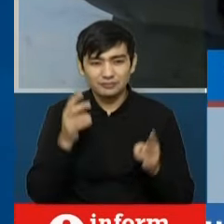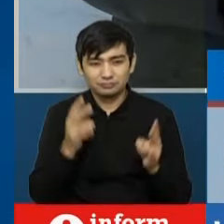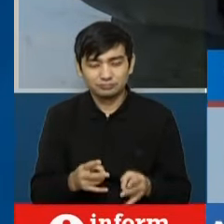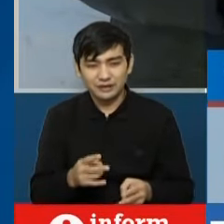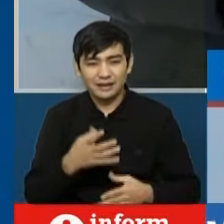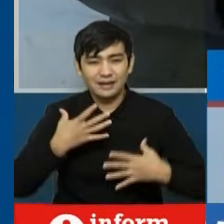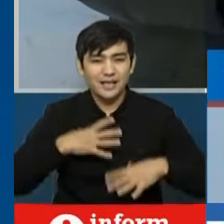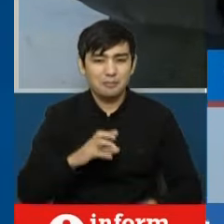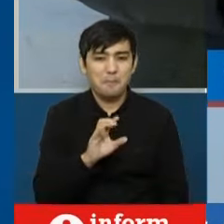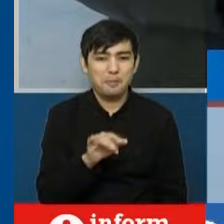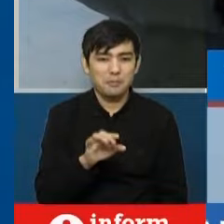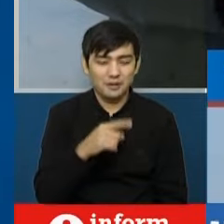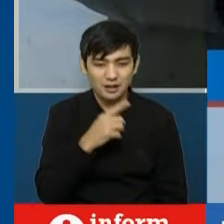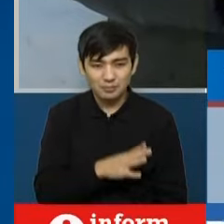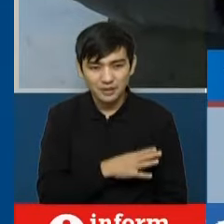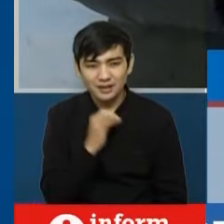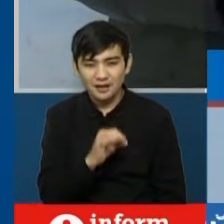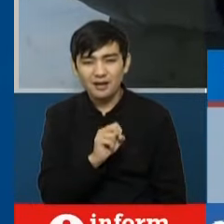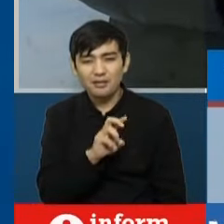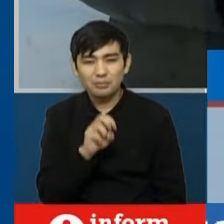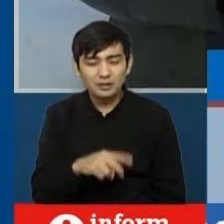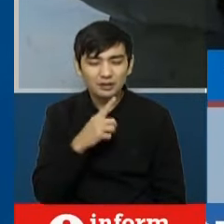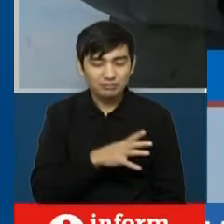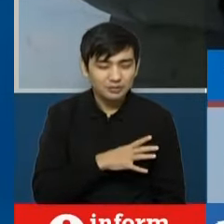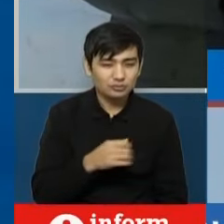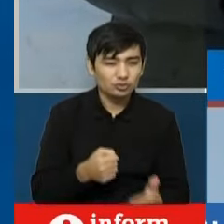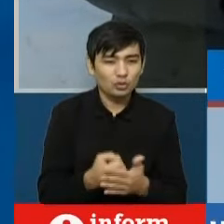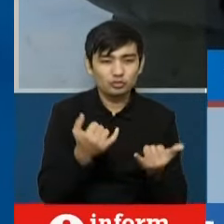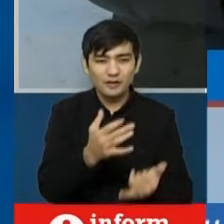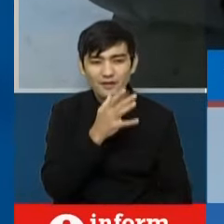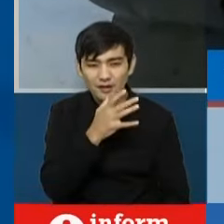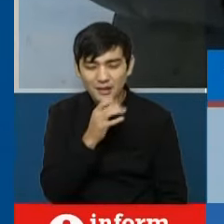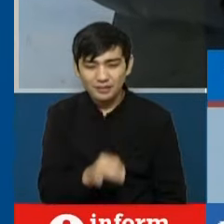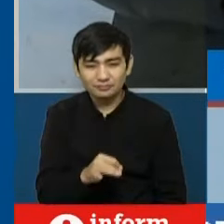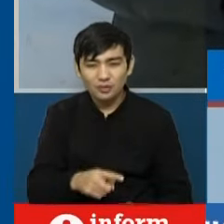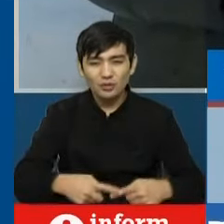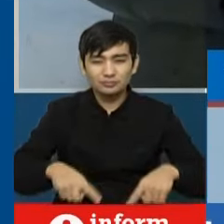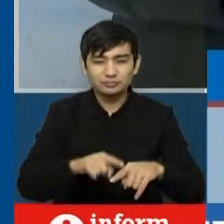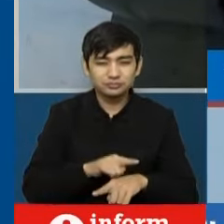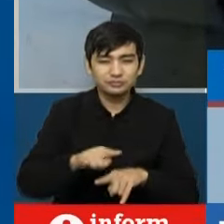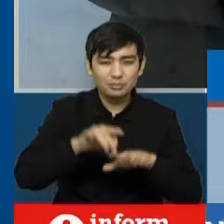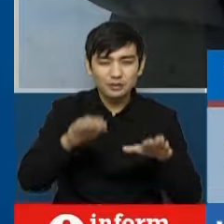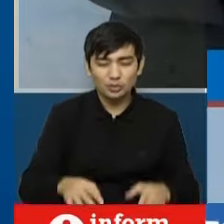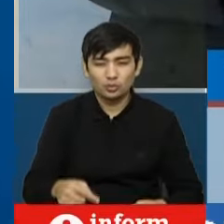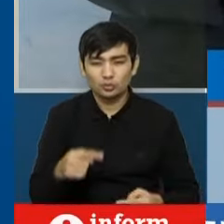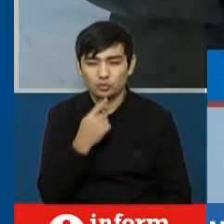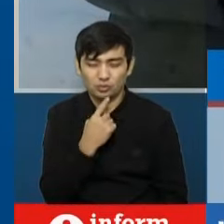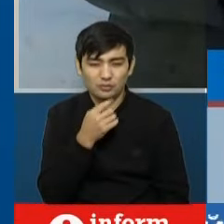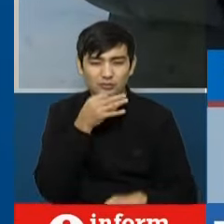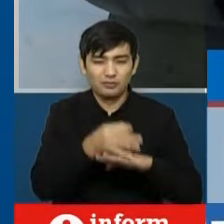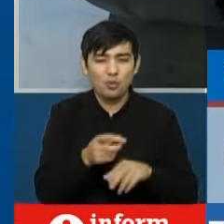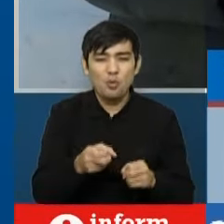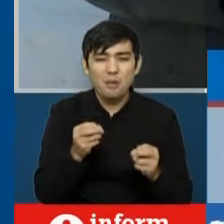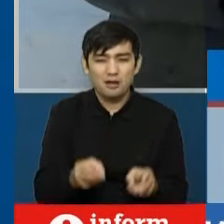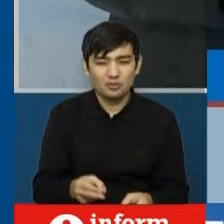быть. Авиационный эксперт Абыл Кекельбаев уверен, что по сей день приаэродромные территории трудно назвать безопасными, ведь вопрос